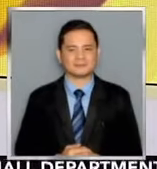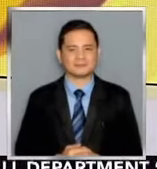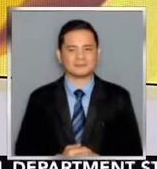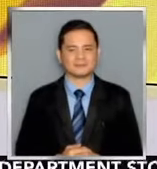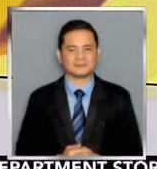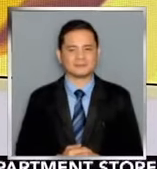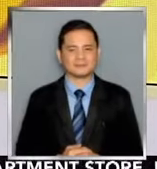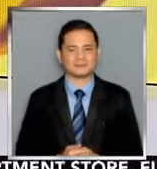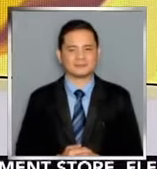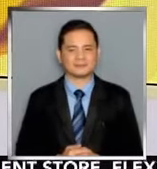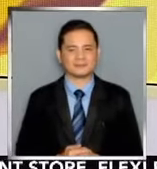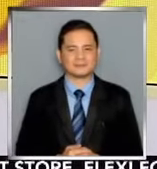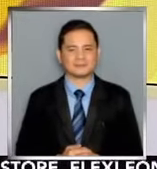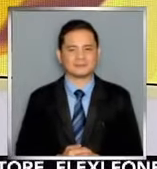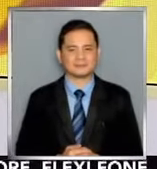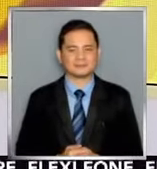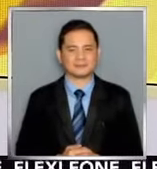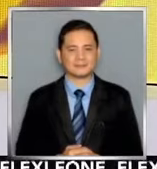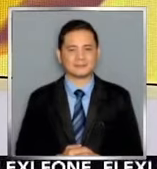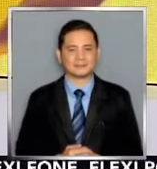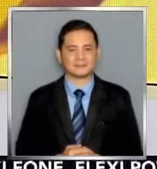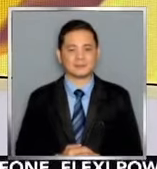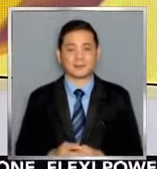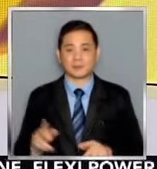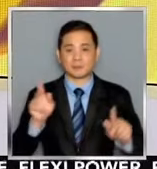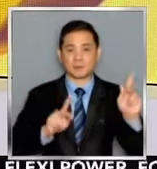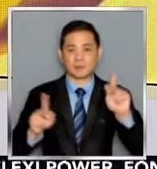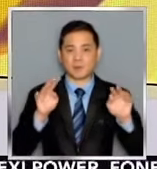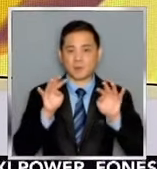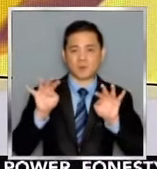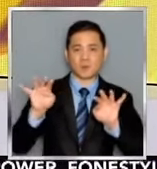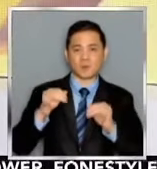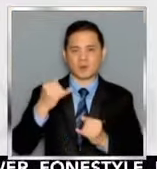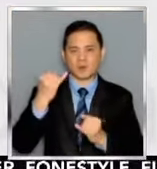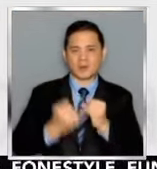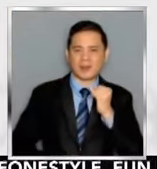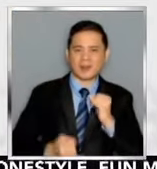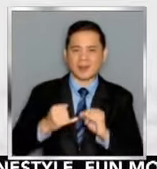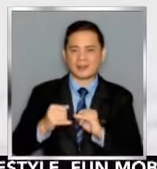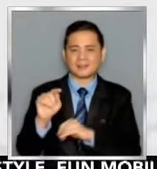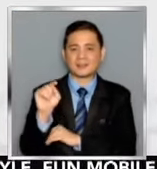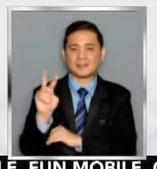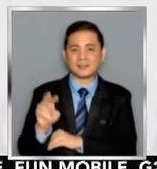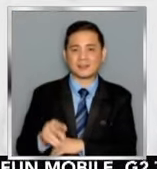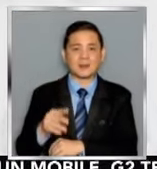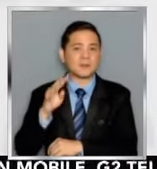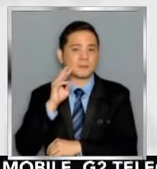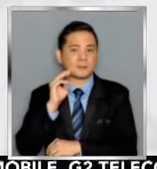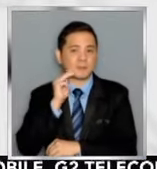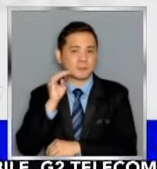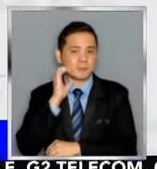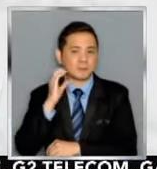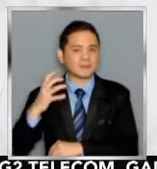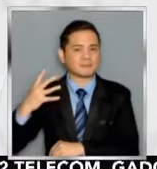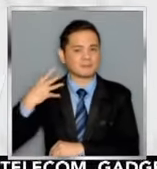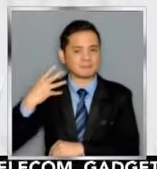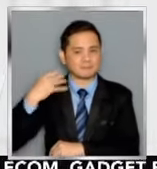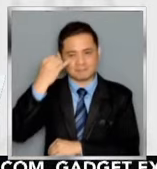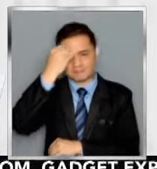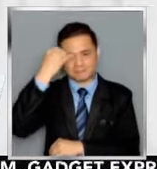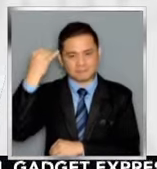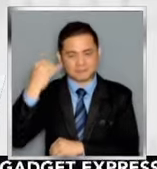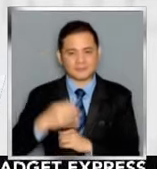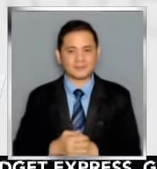Sama-samang sinubaybayan ng mga manonood ang huling episode ng Maria Clara at Ibarra. Trending ang iba't ibang katagang may kaugnayan sa